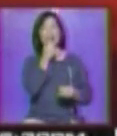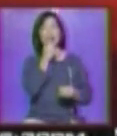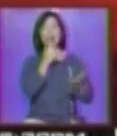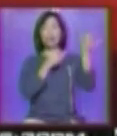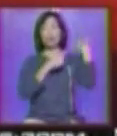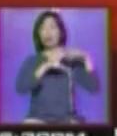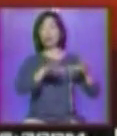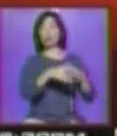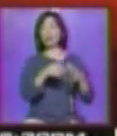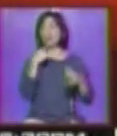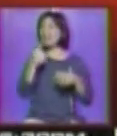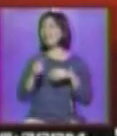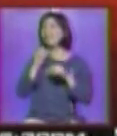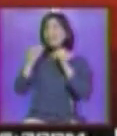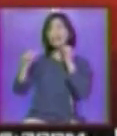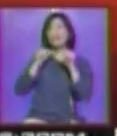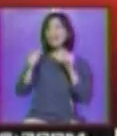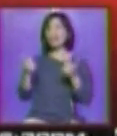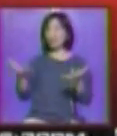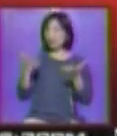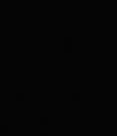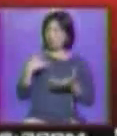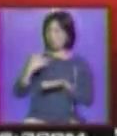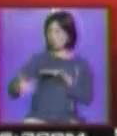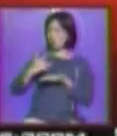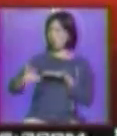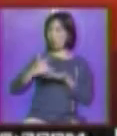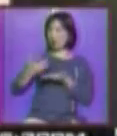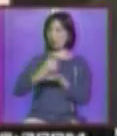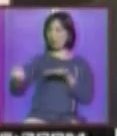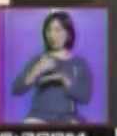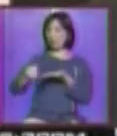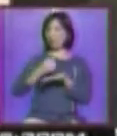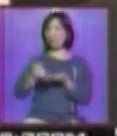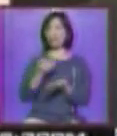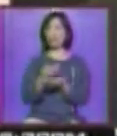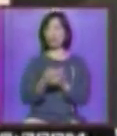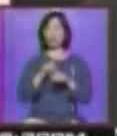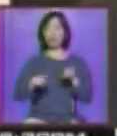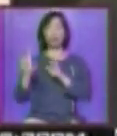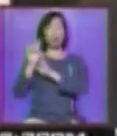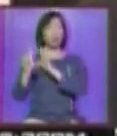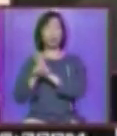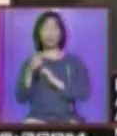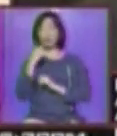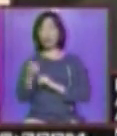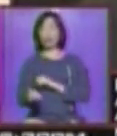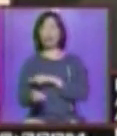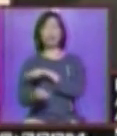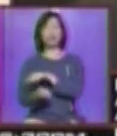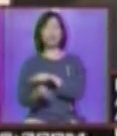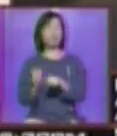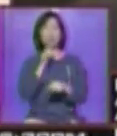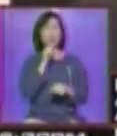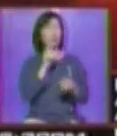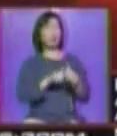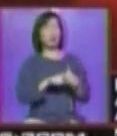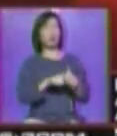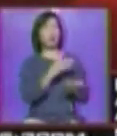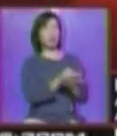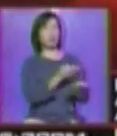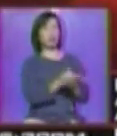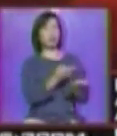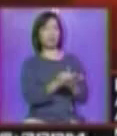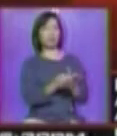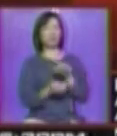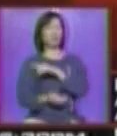Stone ang akusasyon, gusto lang daw perahan ng kampo ng Pinay ang aktres. Pero giit ng abogado ni Element, hindi pera ang habol nila.